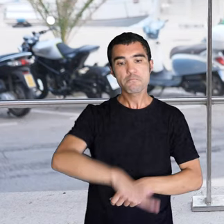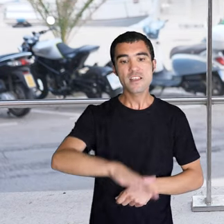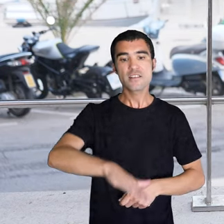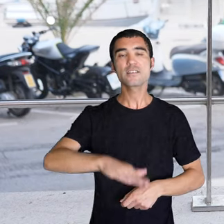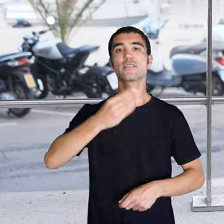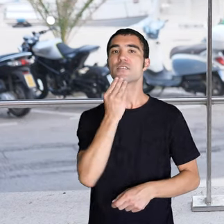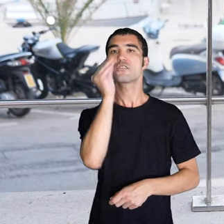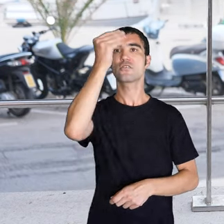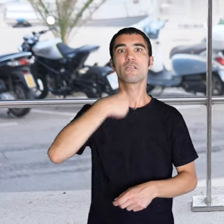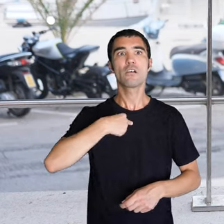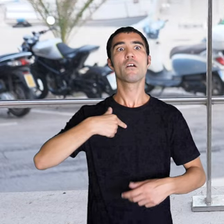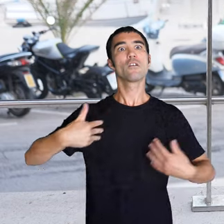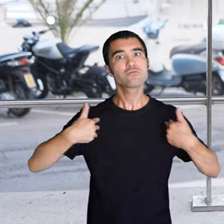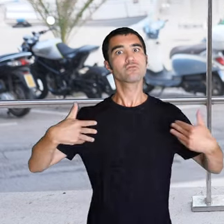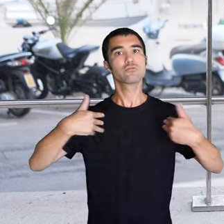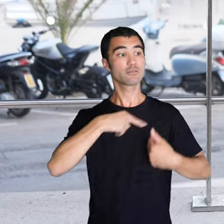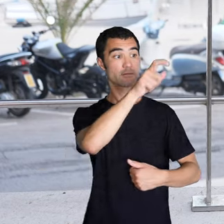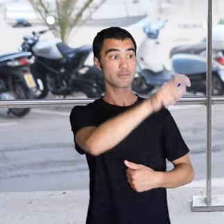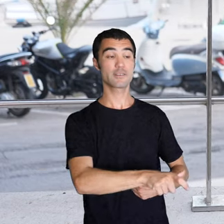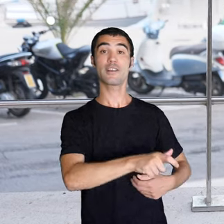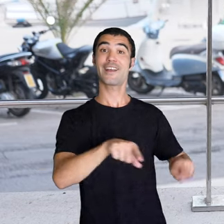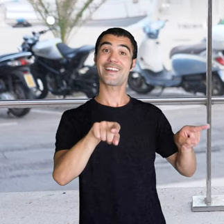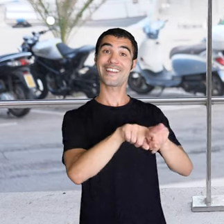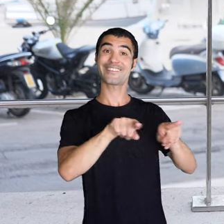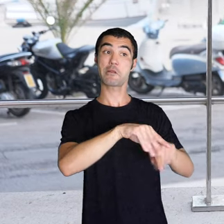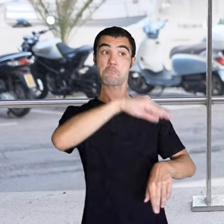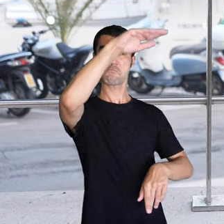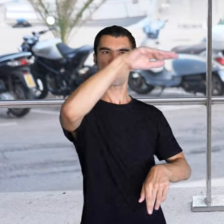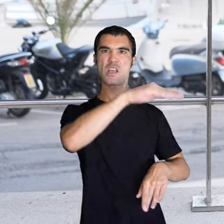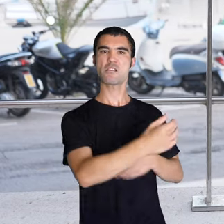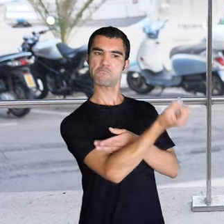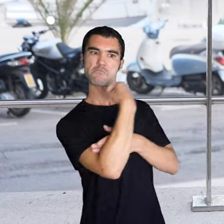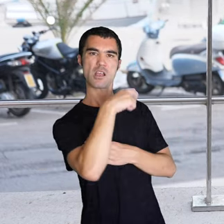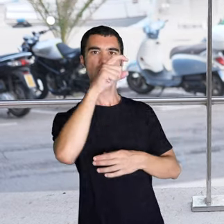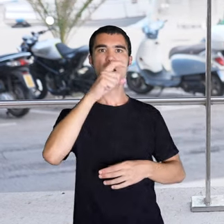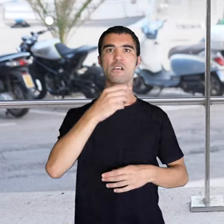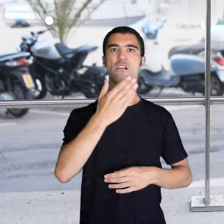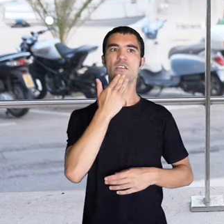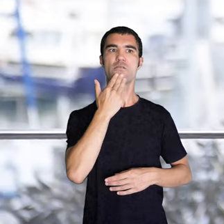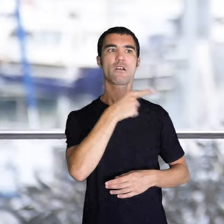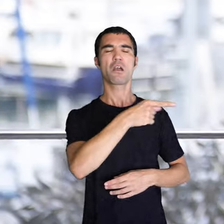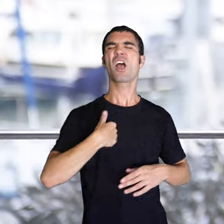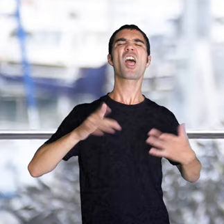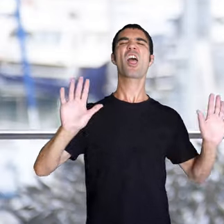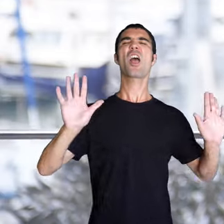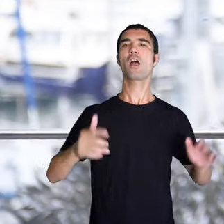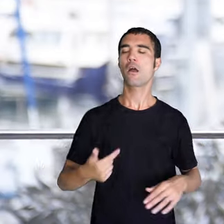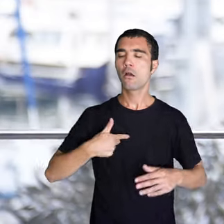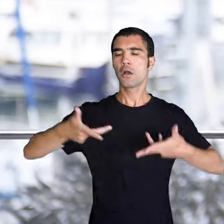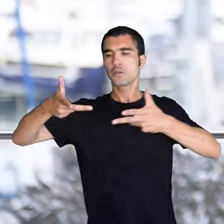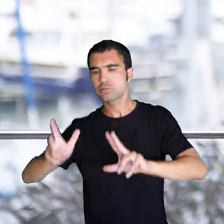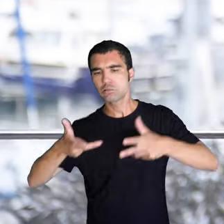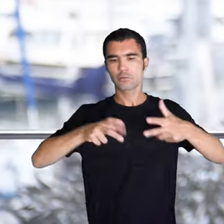una germana meva era mervea i va dir que ella no hi volia anar i estàvem assegudes a una escala i mon mare,